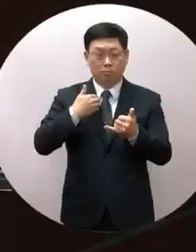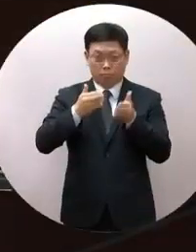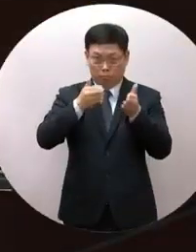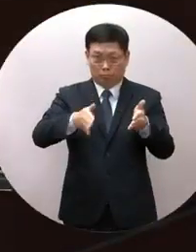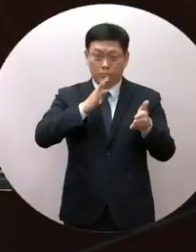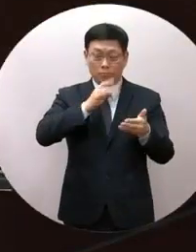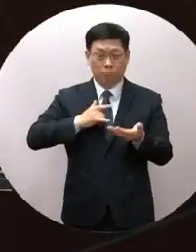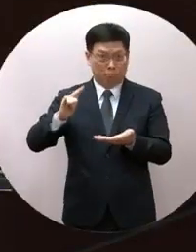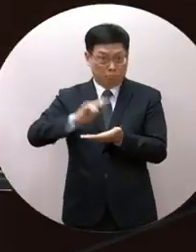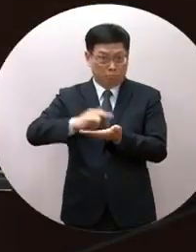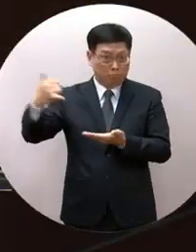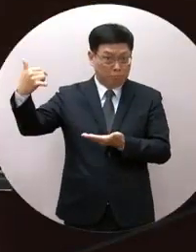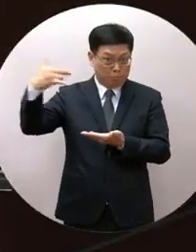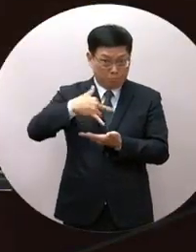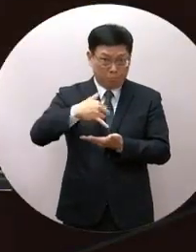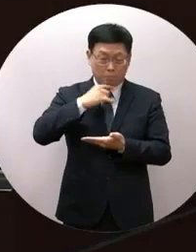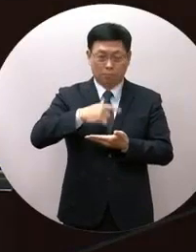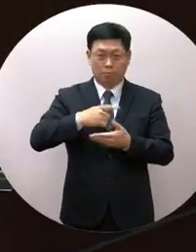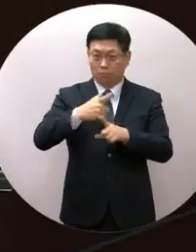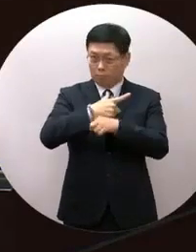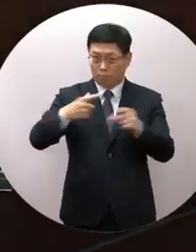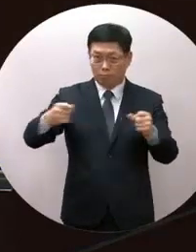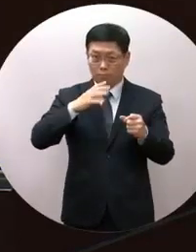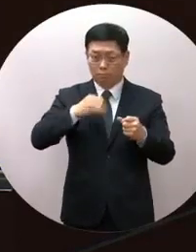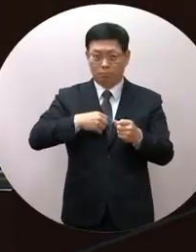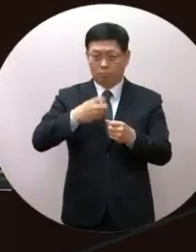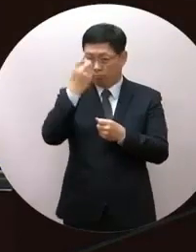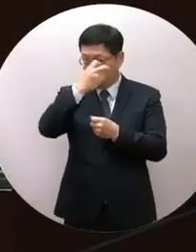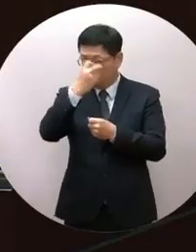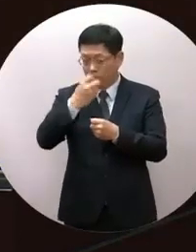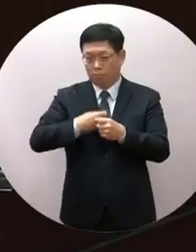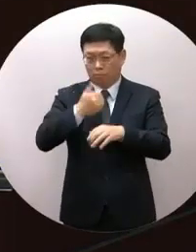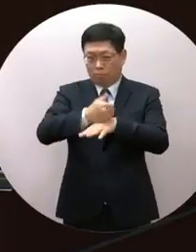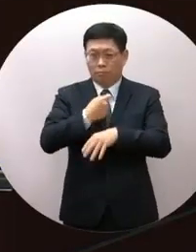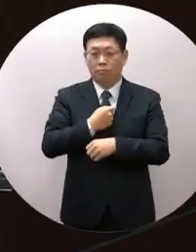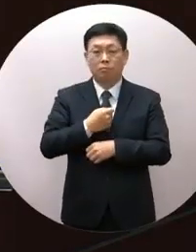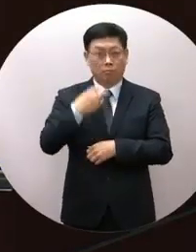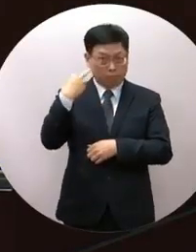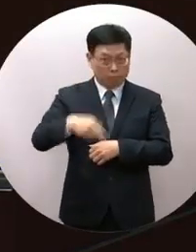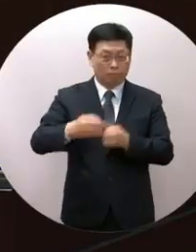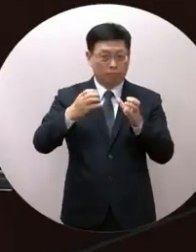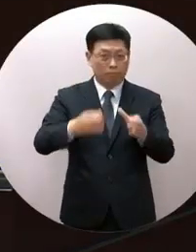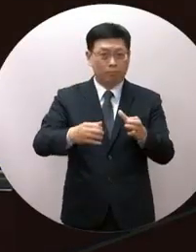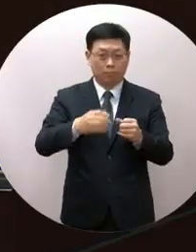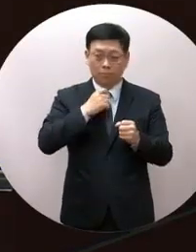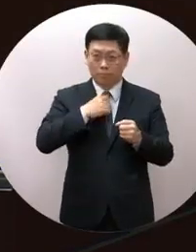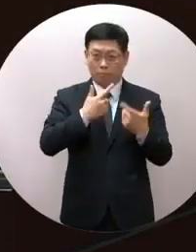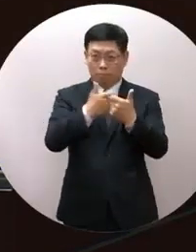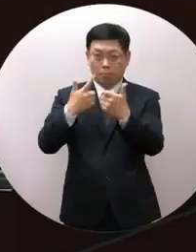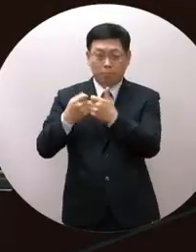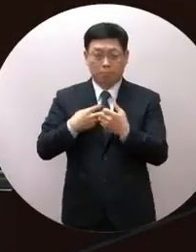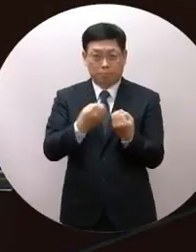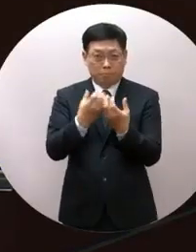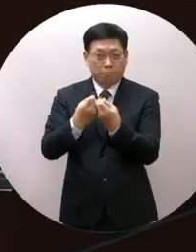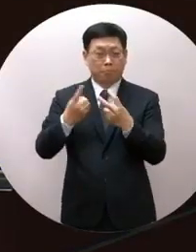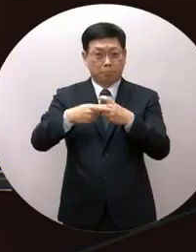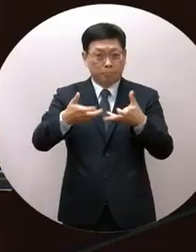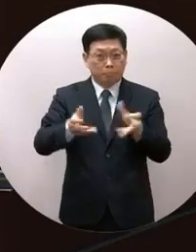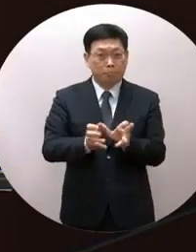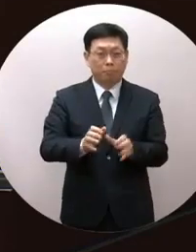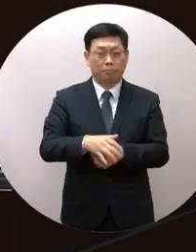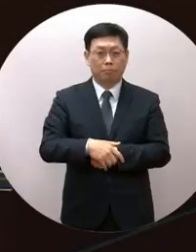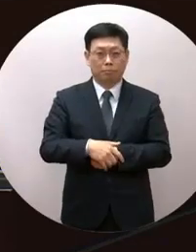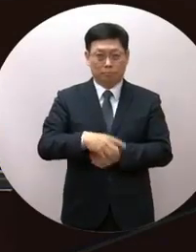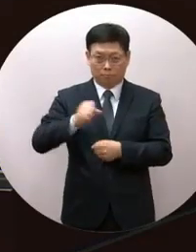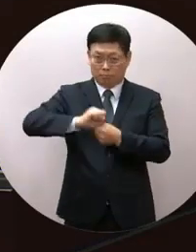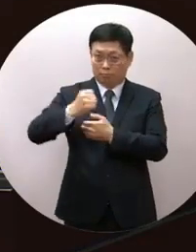汉直航入境的班机进行登机检疫，并陆续成立应变工作小组，加